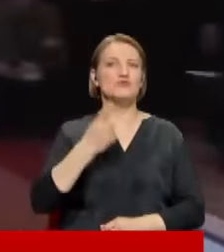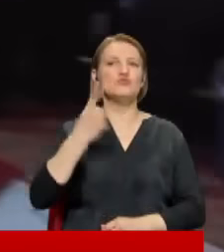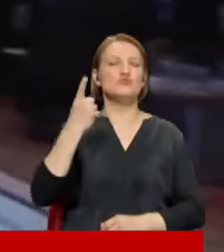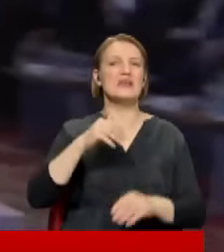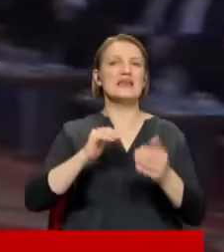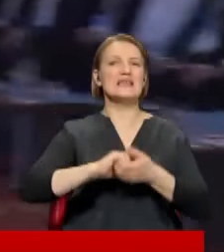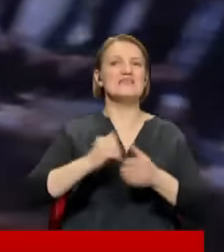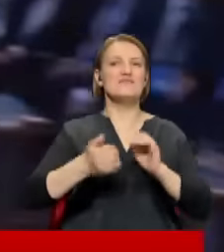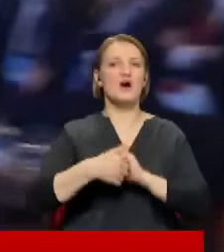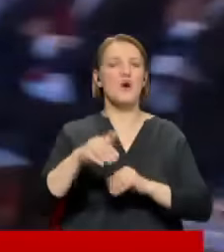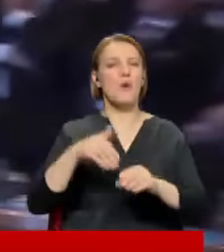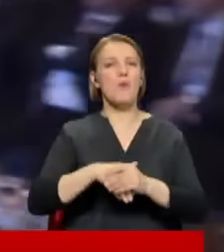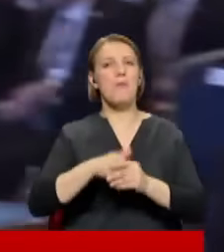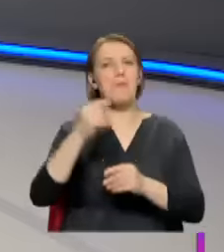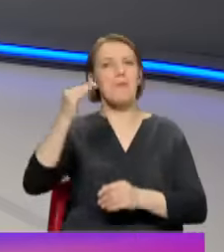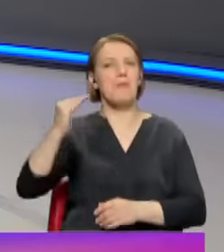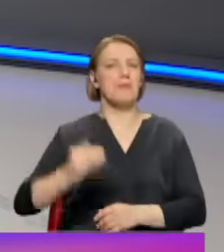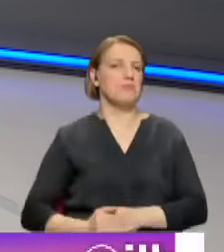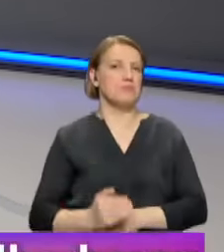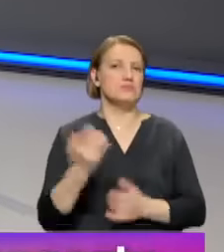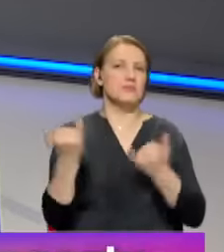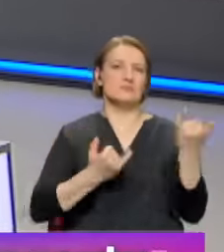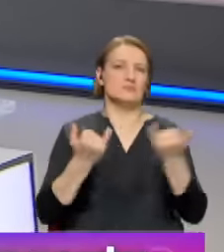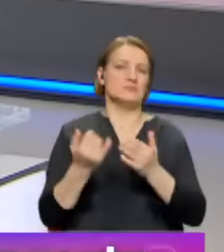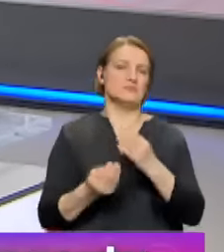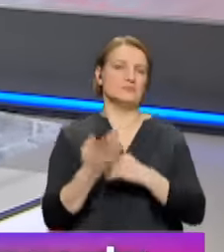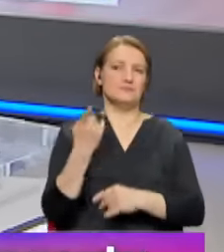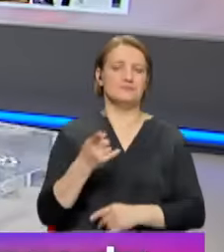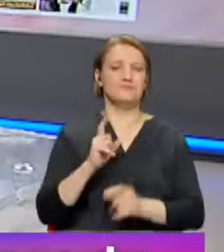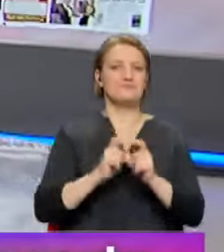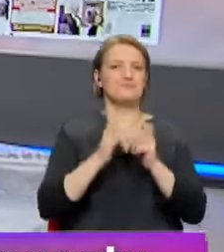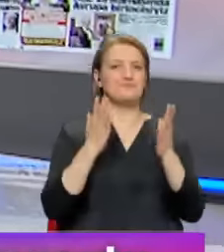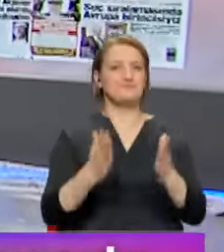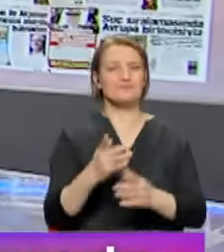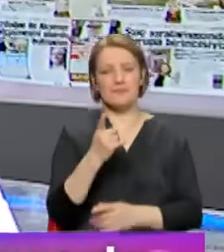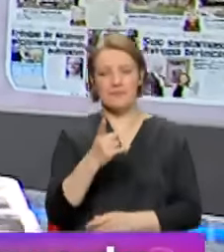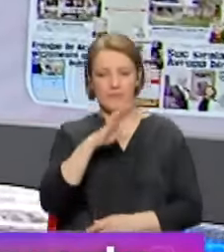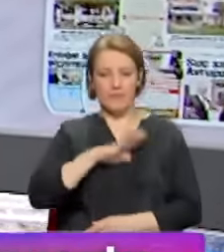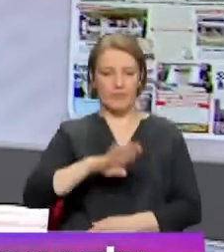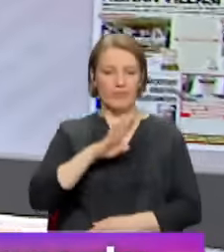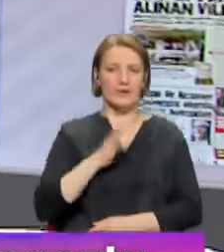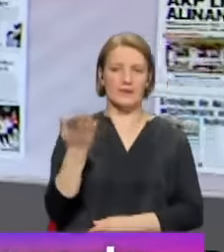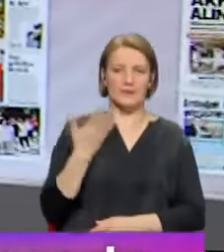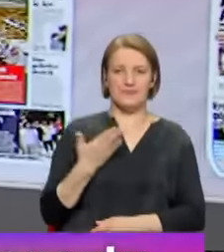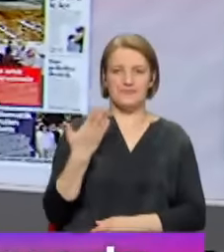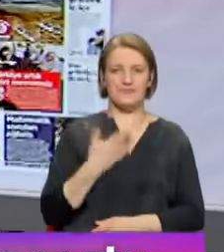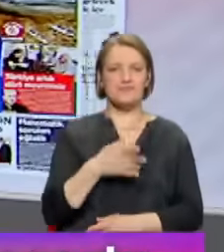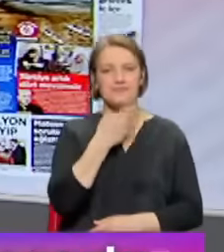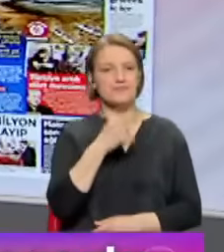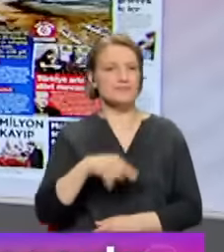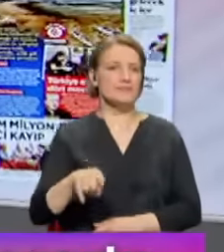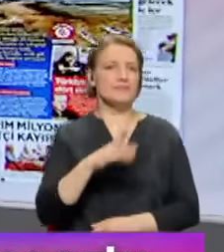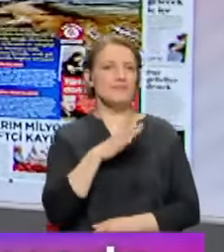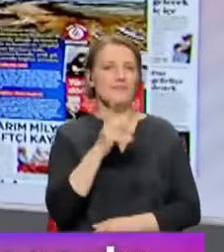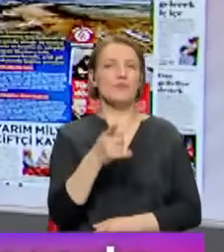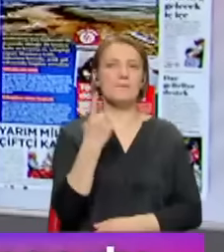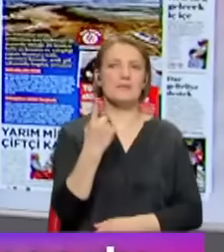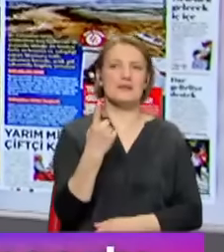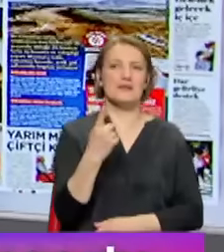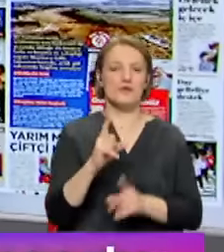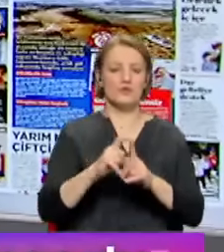tartışmalarını da beraberinde getirdi. Günaydın diyen, bir de derdini anlatan emeklilerimiz var. Onlardan